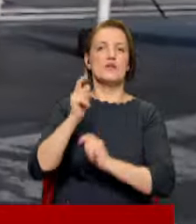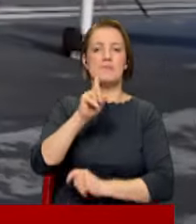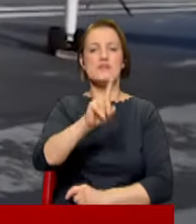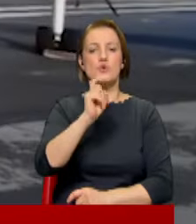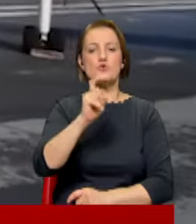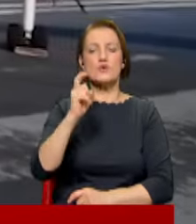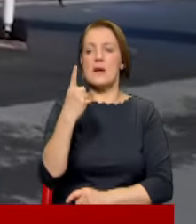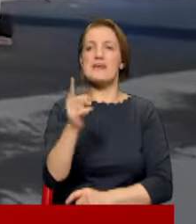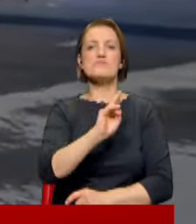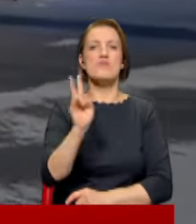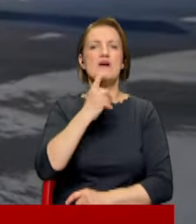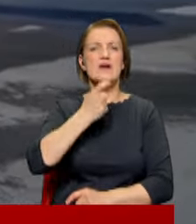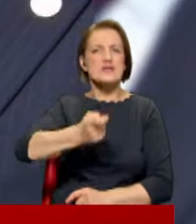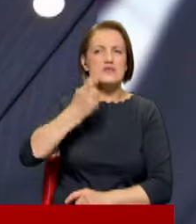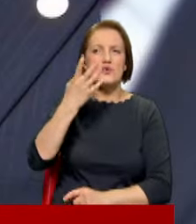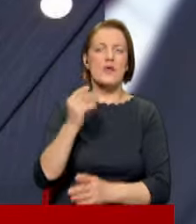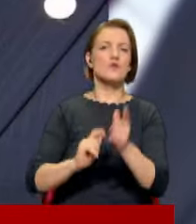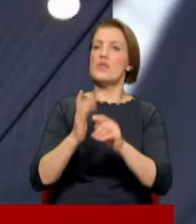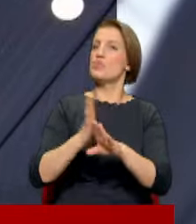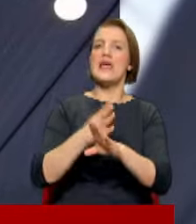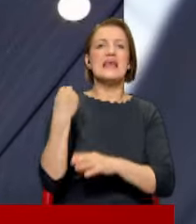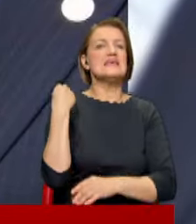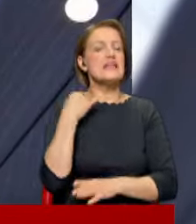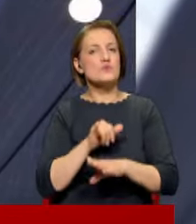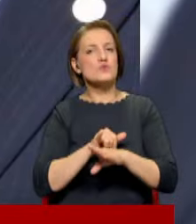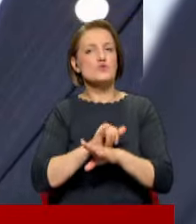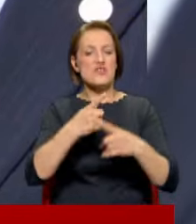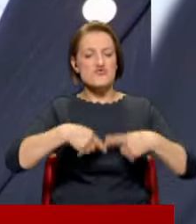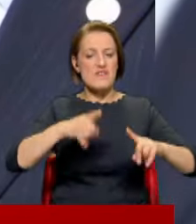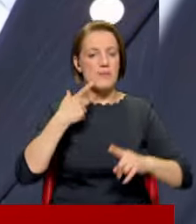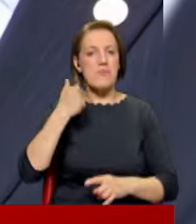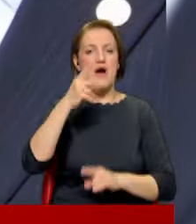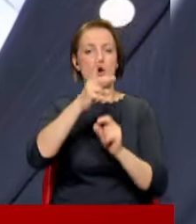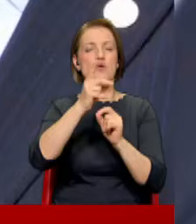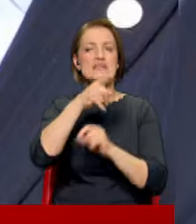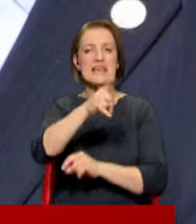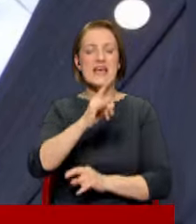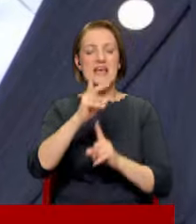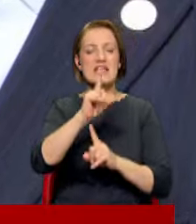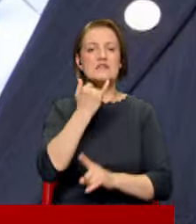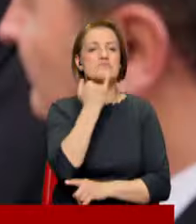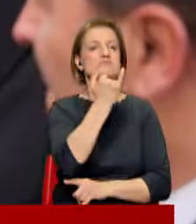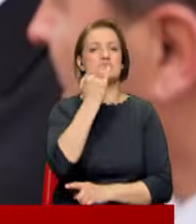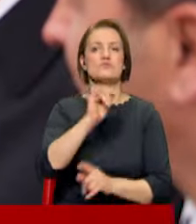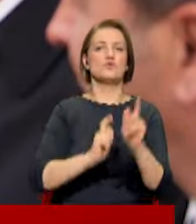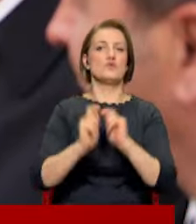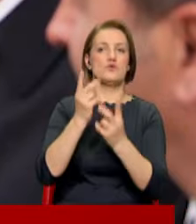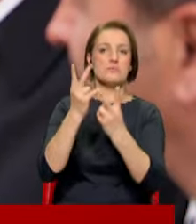1991 model eski olanı Çünkü yeni uçağı Bakanı özeki il seyahatlerinde